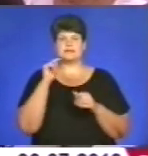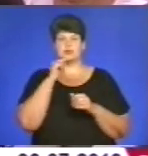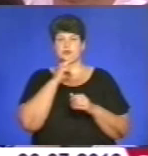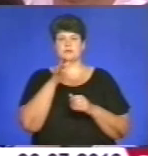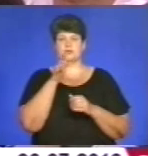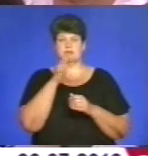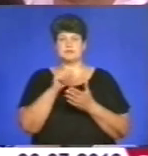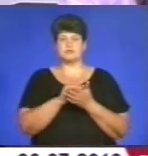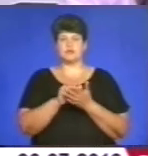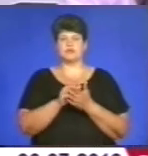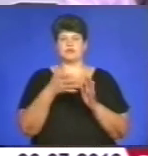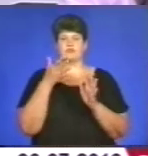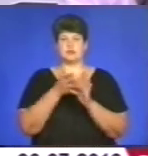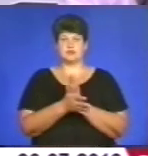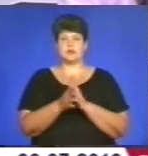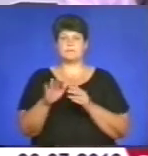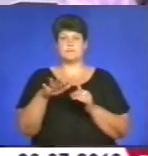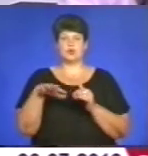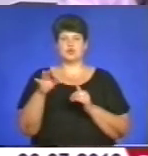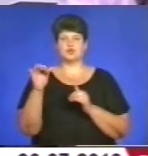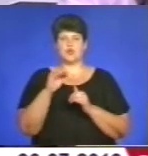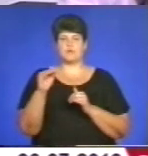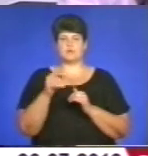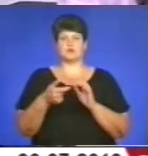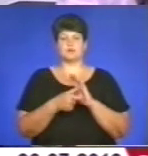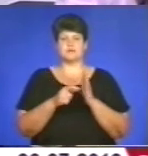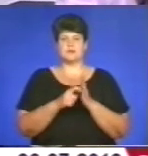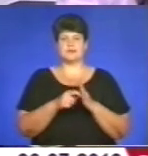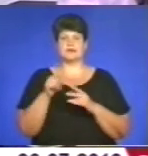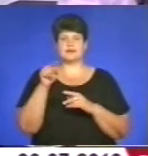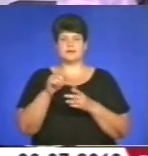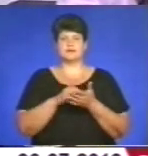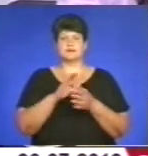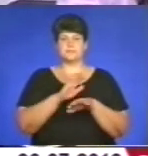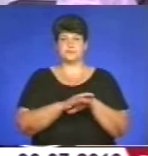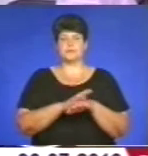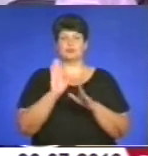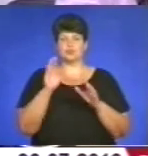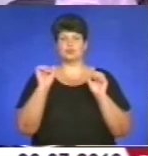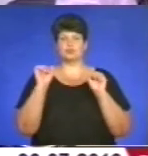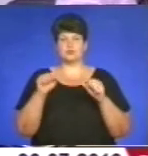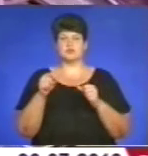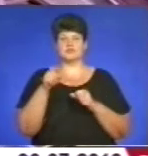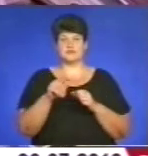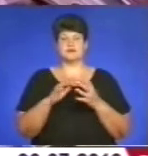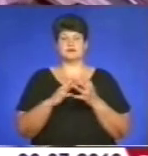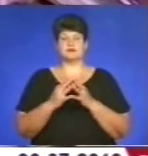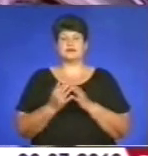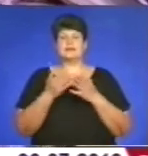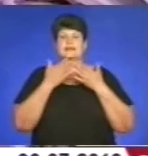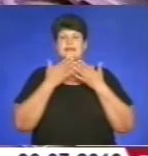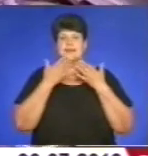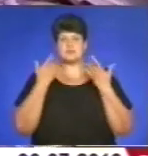і навіть площу офісного приміщення. Причому такі фіксуючі операції будуть можливі навіть у тих населених пунктах, де